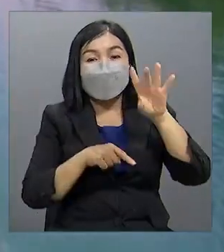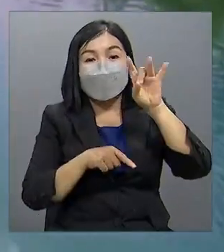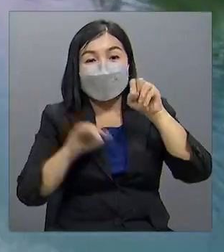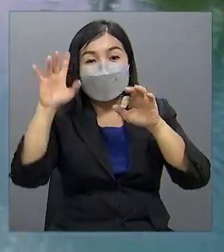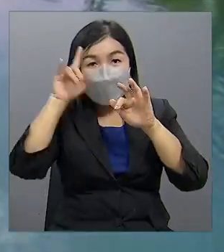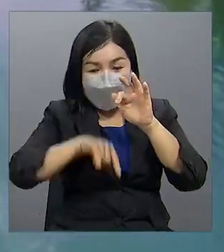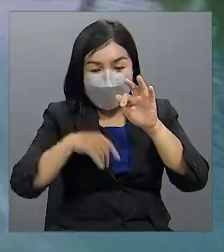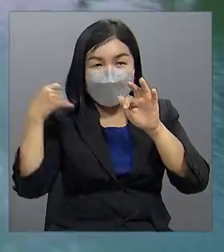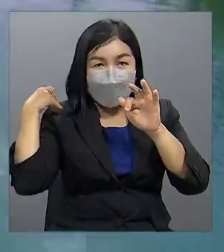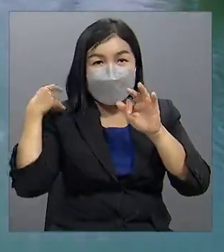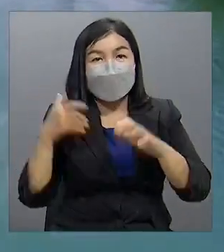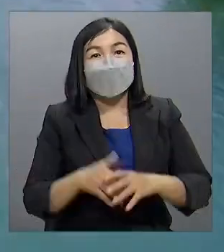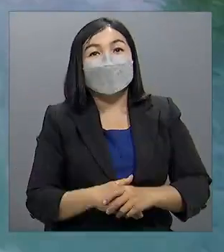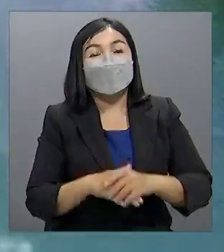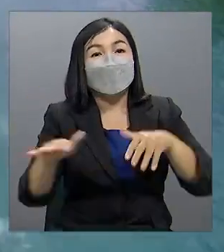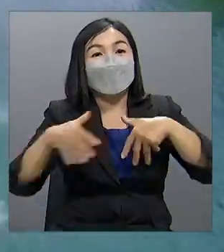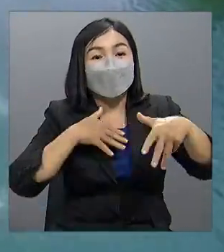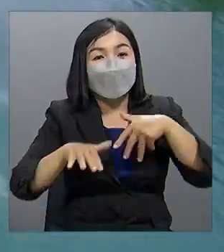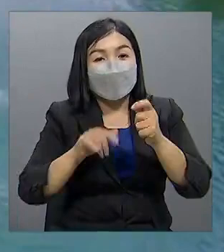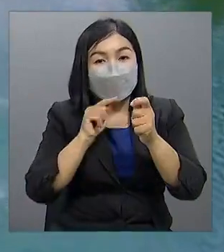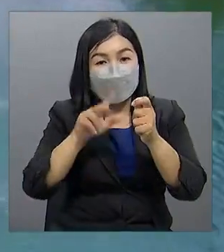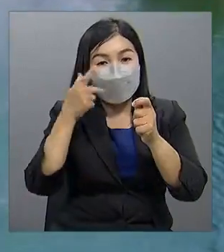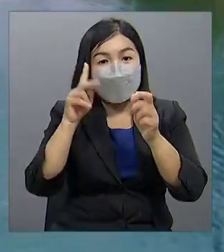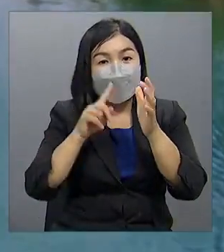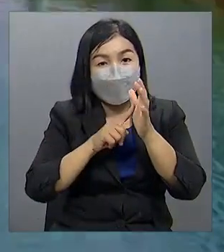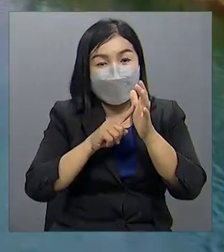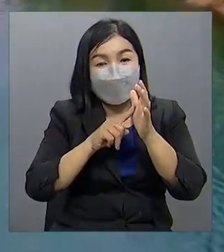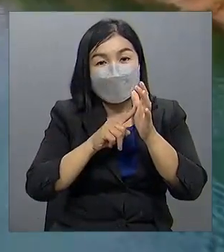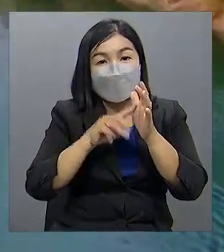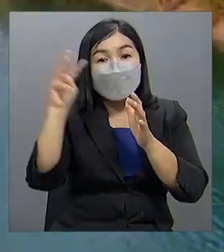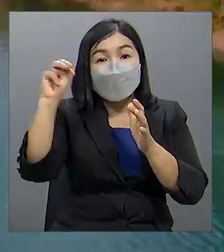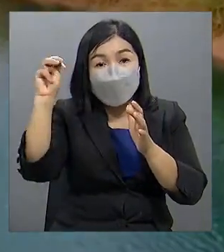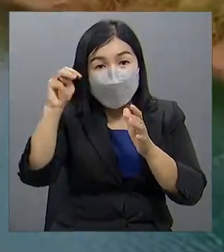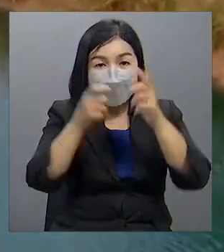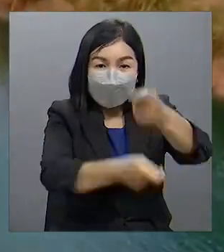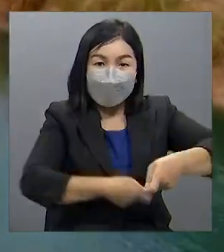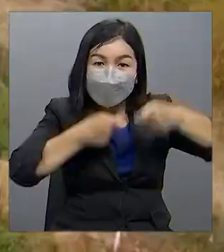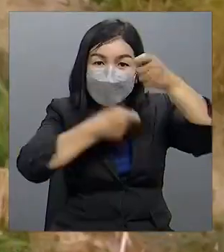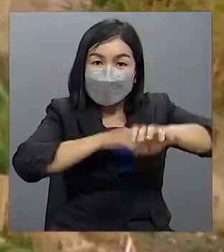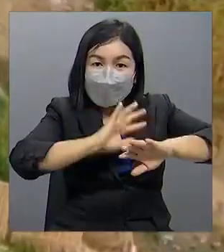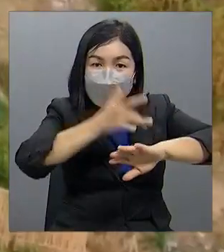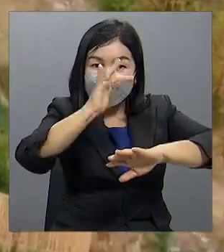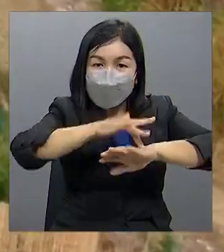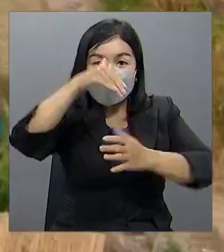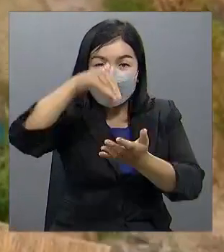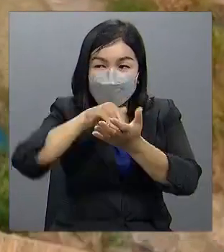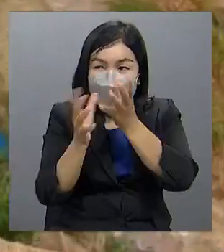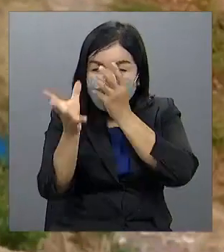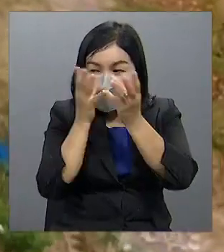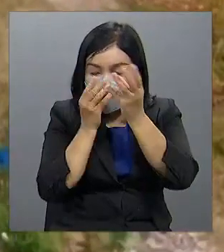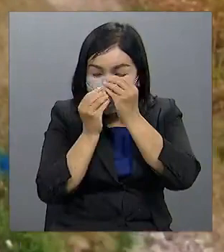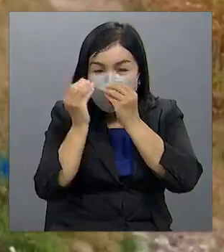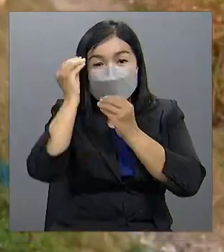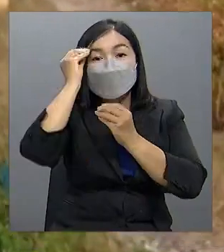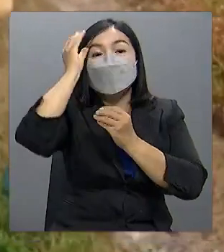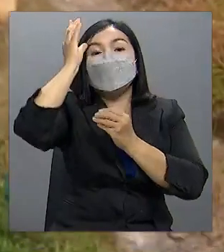พื้นที่อำเภอคำม่วงจังหวัดกาฬสินธุ์ค่ะเป็นที่ตั้งของศูนย์เกษตรอินทรีย์เพชรจินดาเป็นศูนย์เรียนรู้ฝึกอบรมชาวโคกหนองนาจังหวัดกาฬสิน